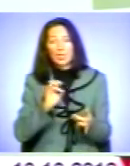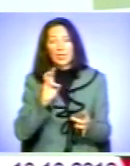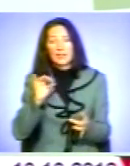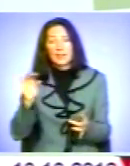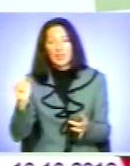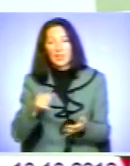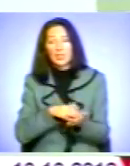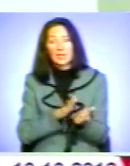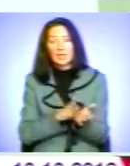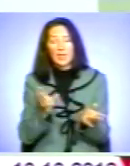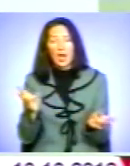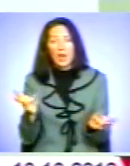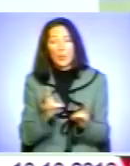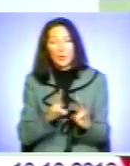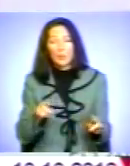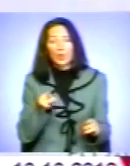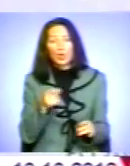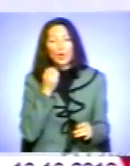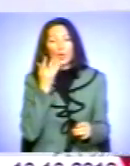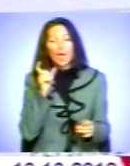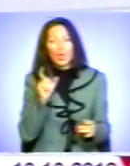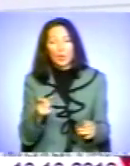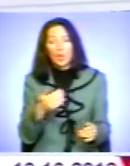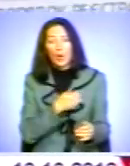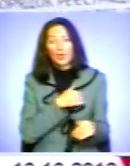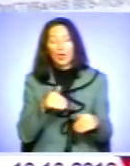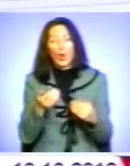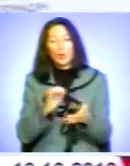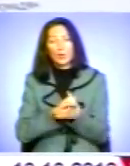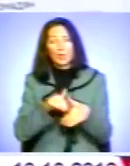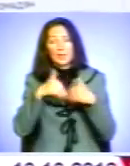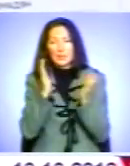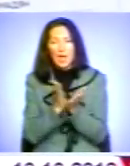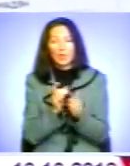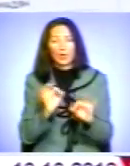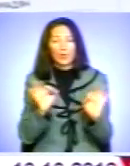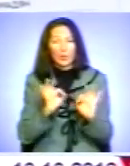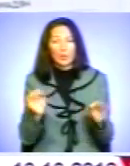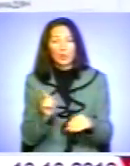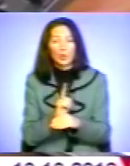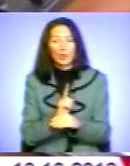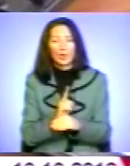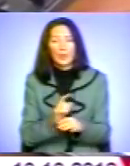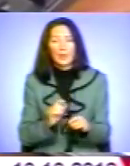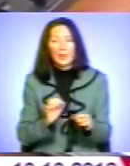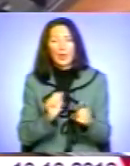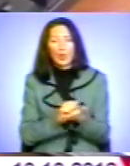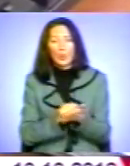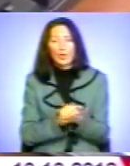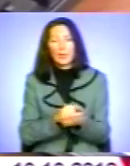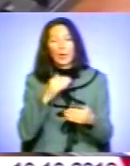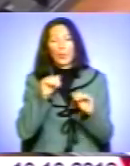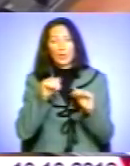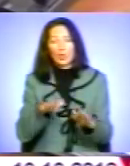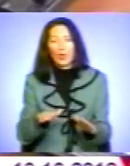тоді, коли людина бажає ознайомитися із загальною інформацією, нормативними документами, постановами та самим сайтом. Коли